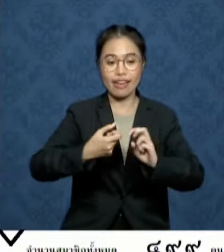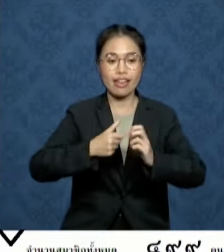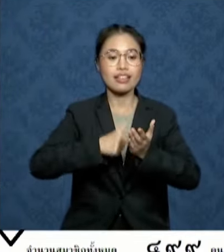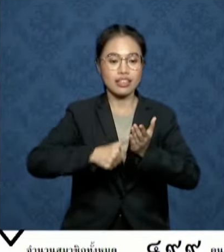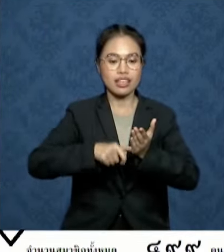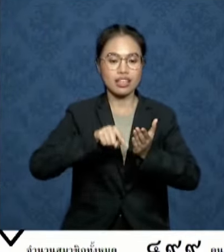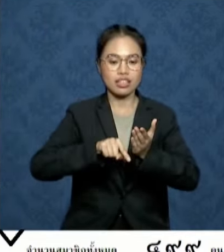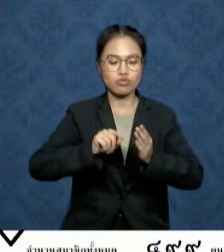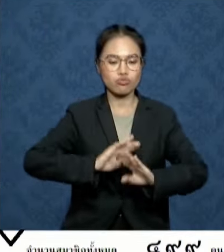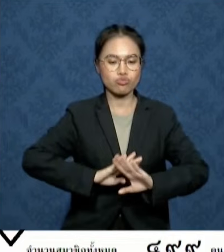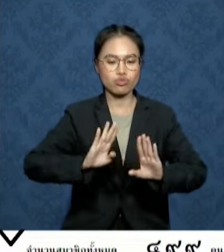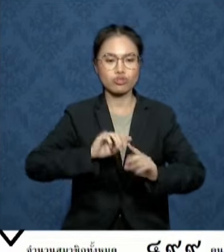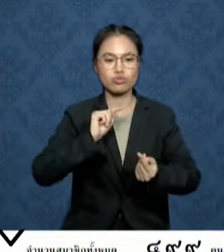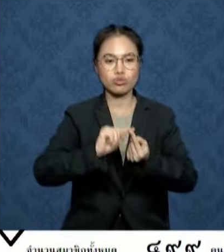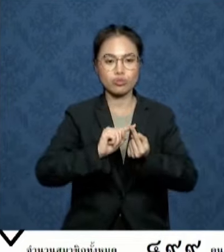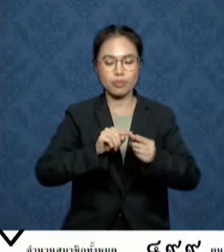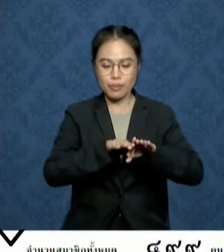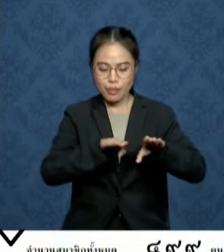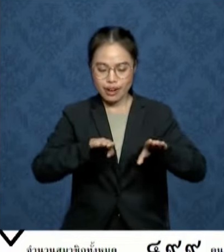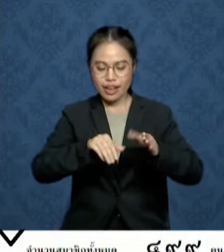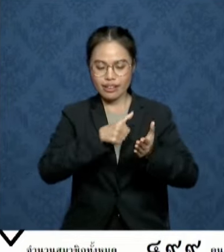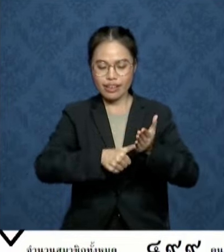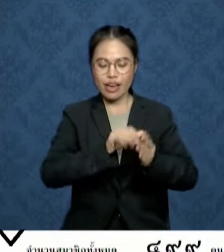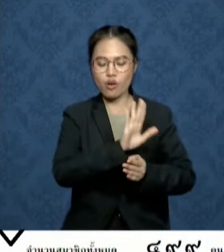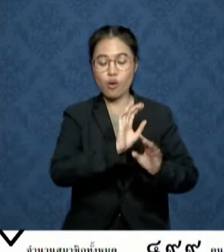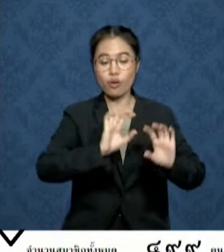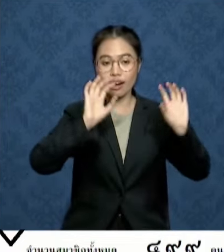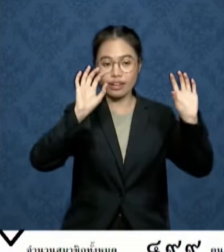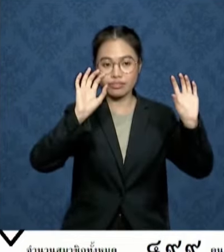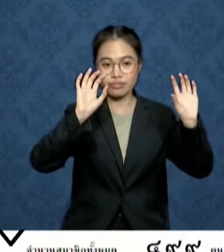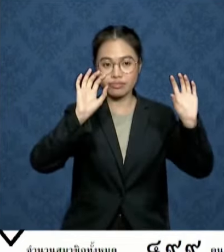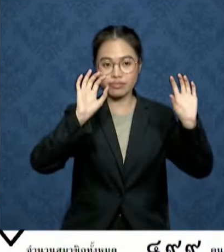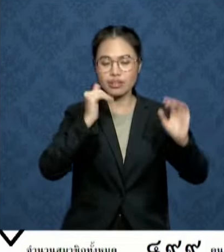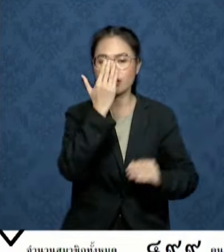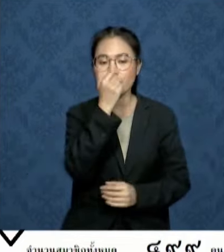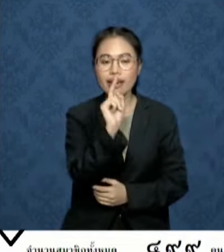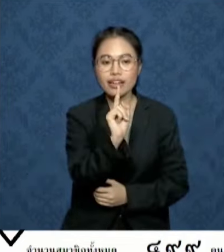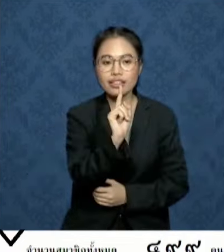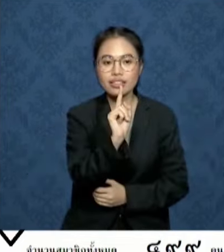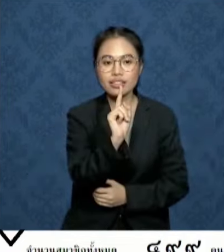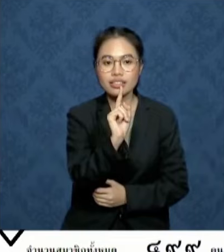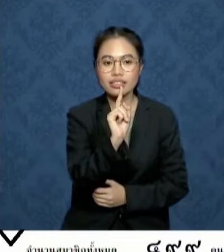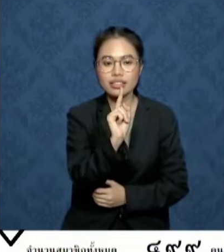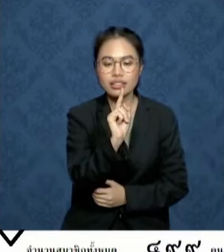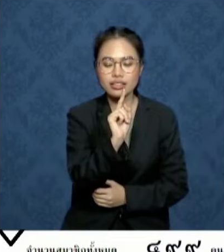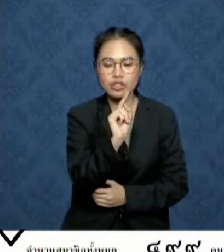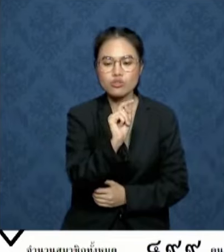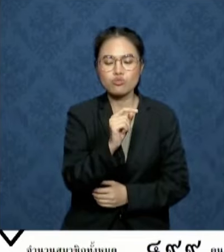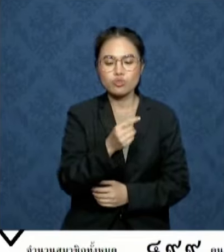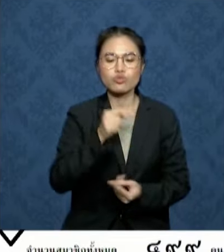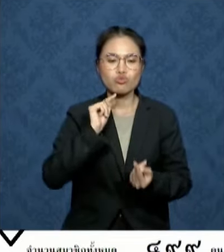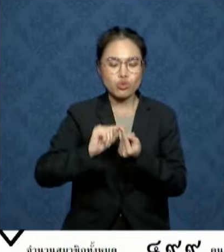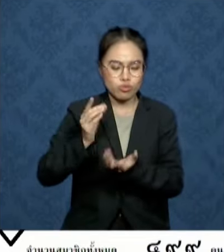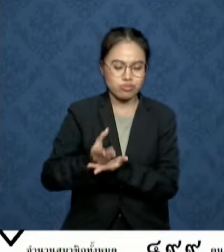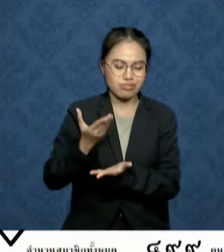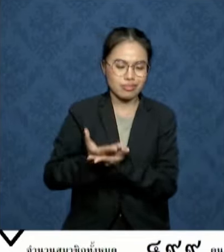ตองถกตดออกไปจากโธกันกแก้หนีของรัฐบาลนั้นะครับเพราะเป็นคามรเหใกใช้น์น